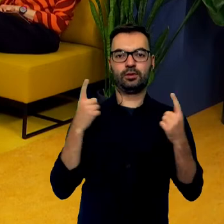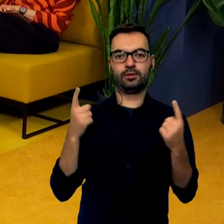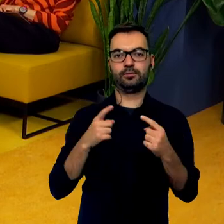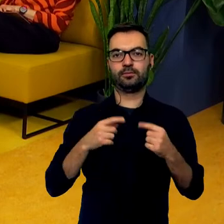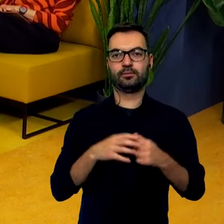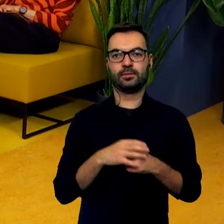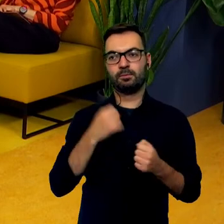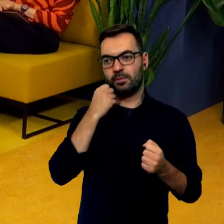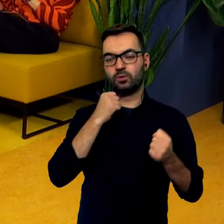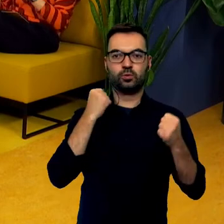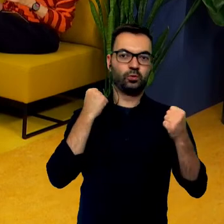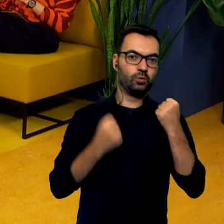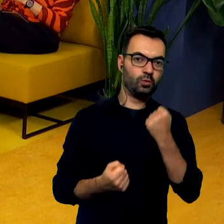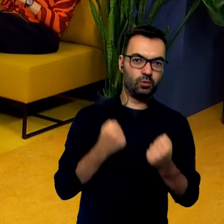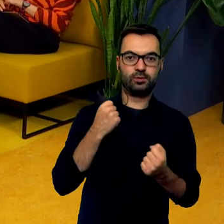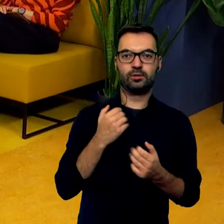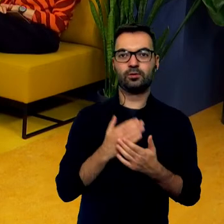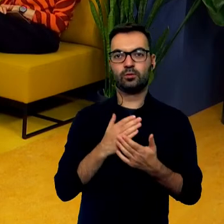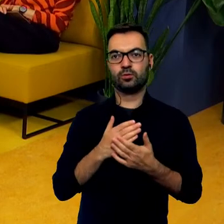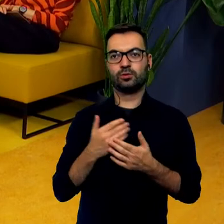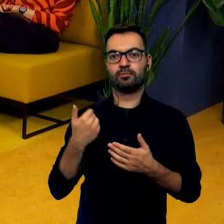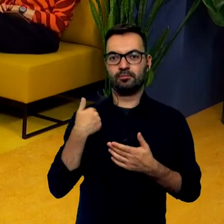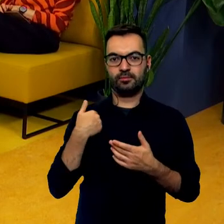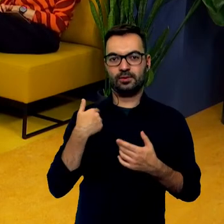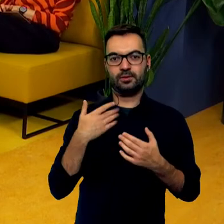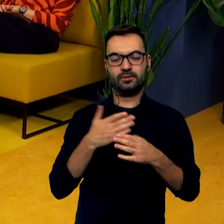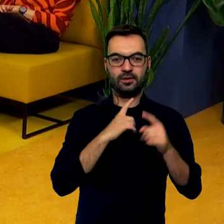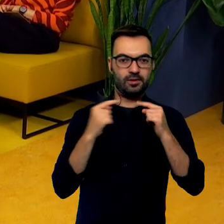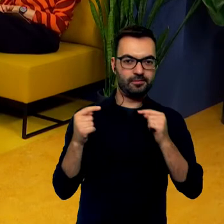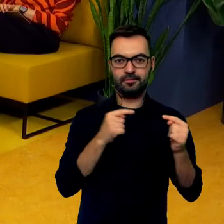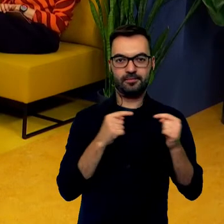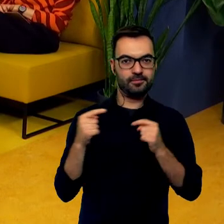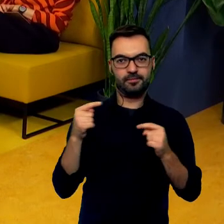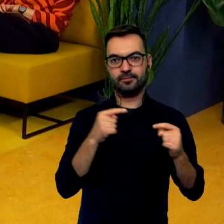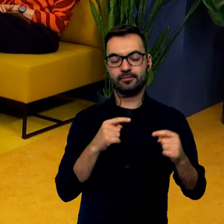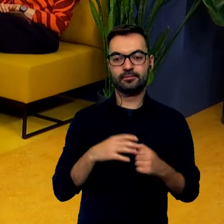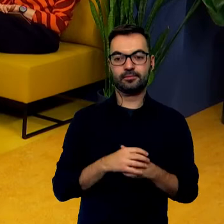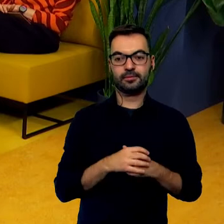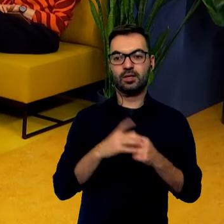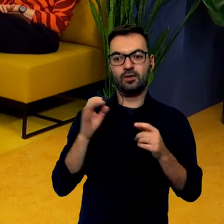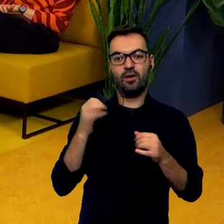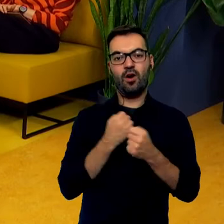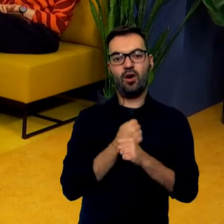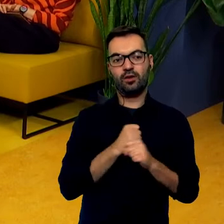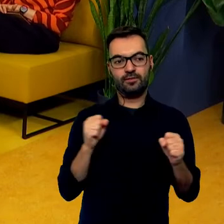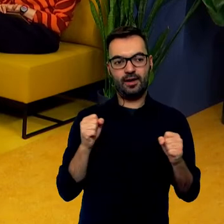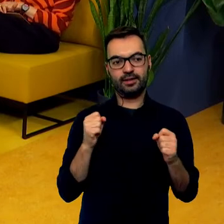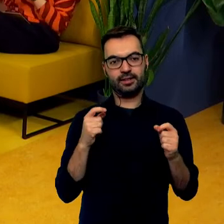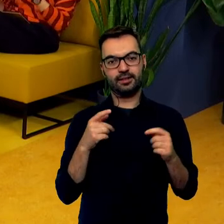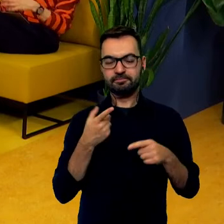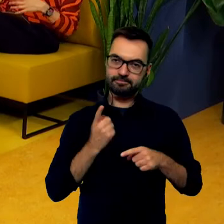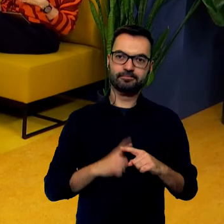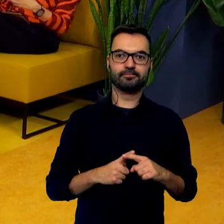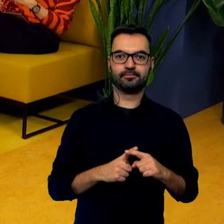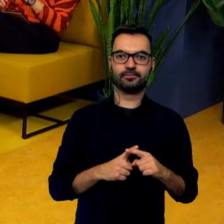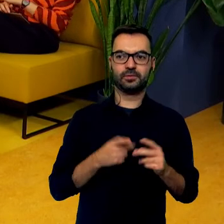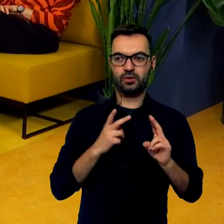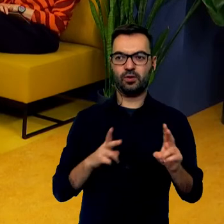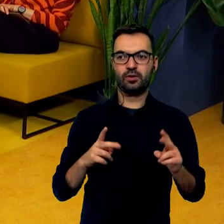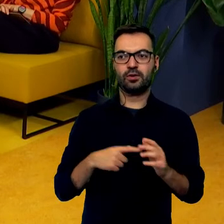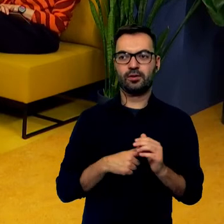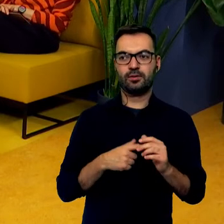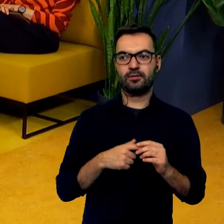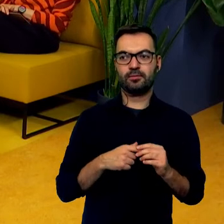oczywiście takich bardzo trudnych, które gdzieś tam już pojawiały się w przestrzeni i mówiono o nich. Ale ta odwaga i ta właśnie bezkompromisowość to jest